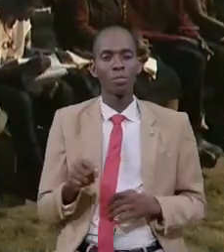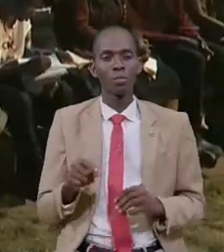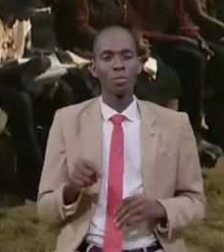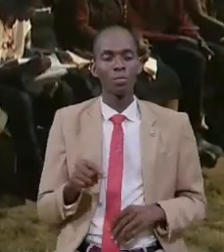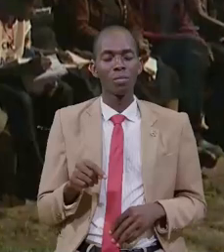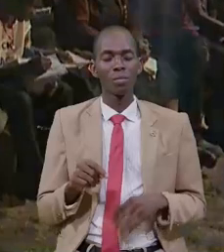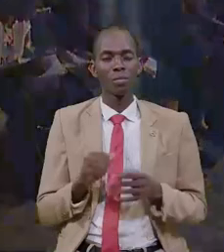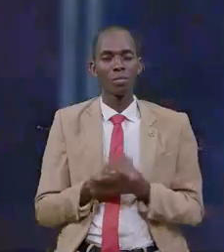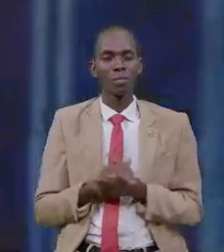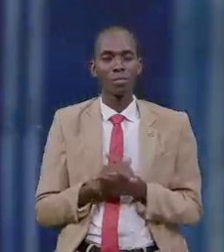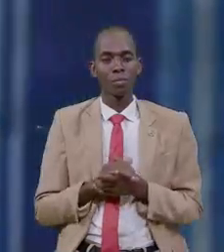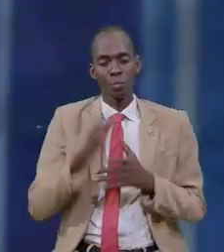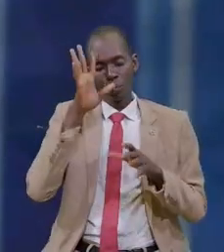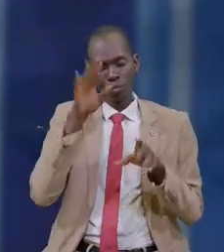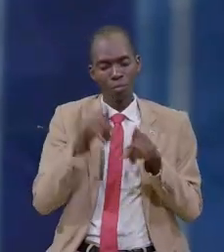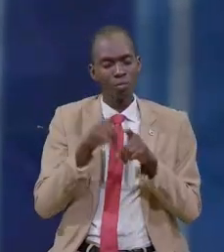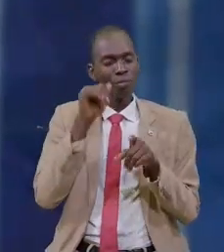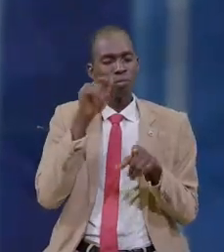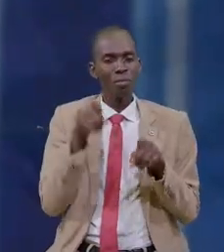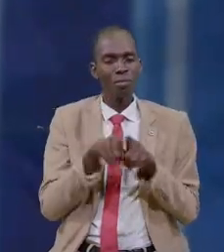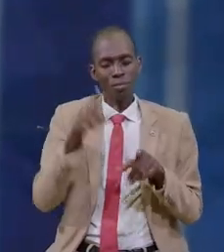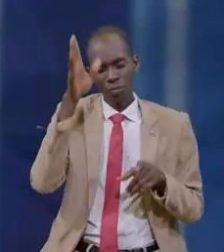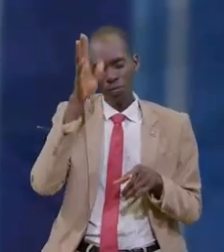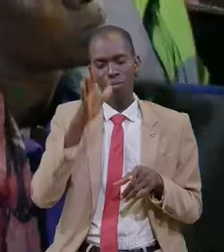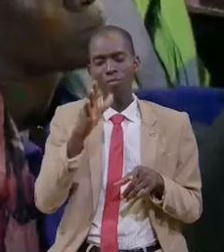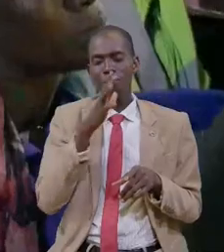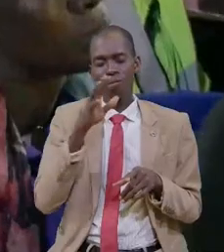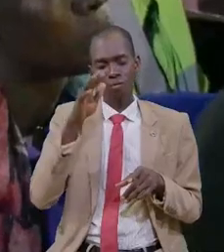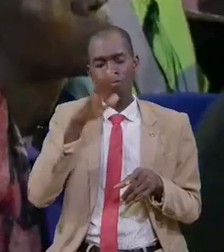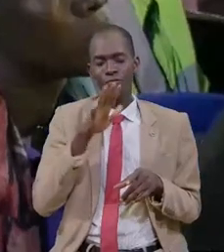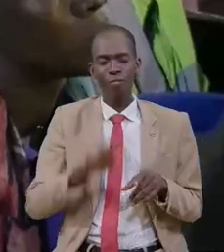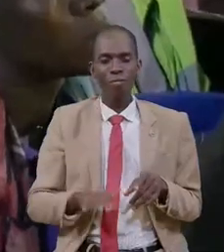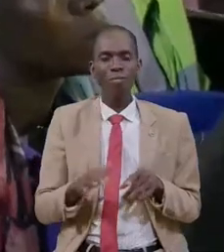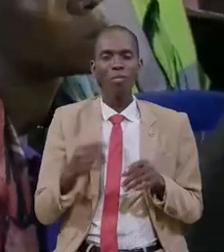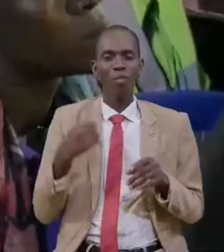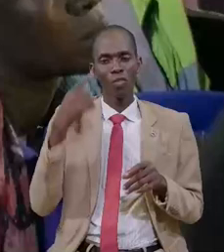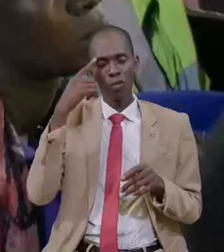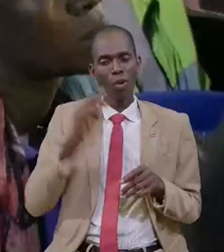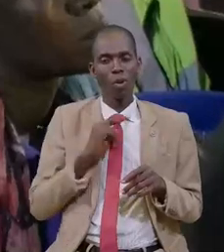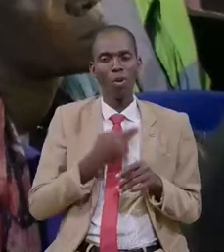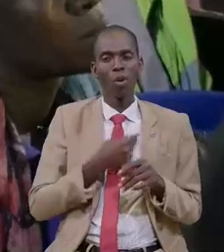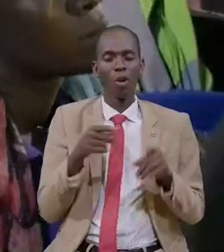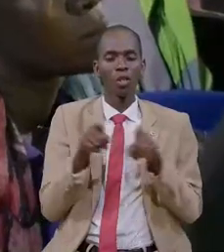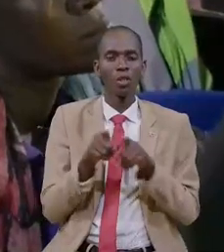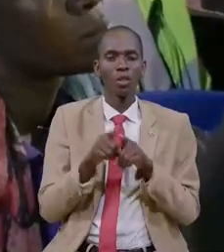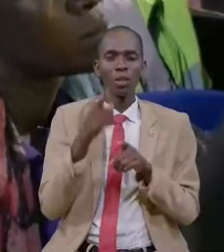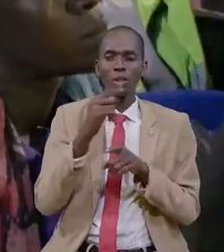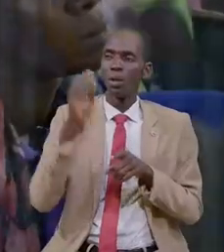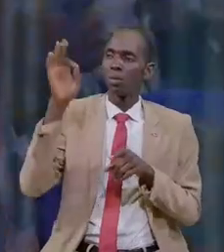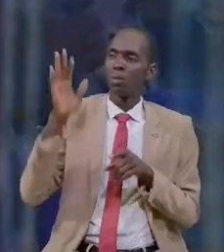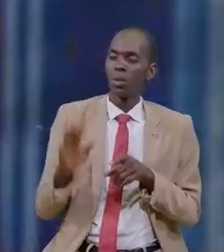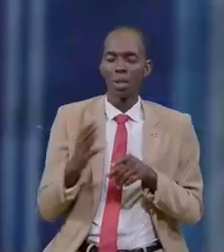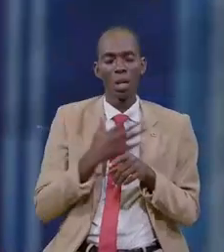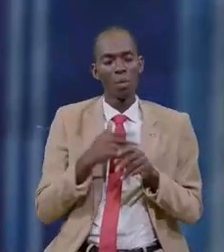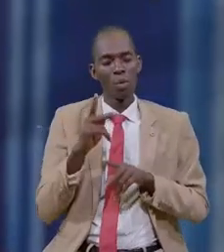Frère, sœur, père, mère, c'est pour nous. prédicateur et le